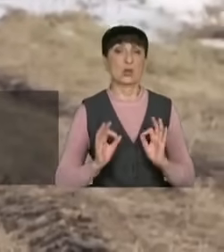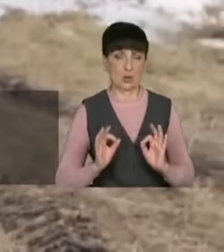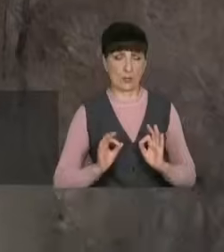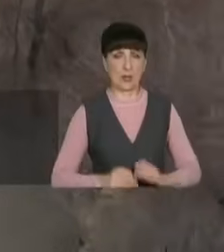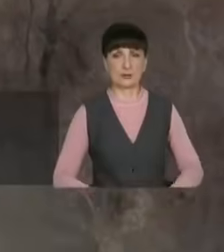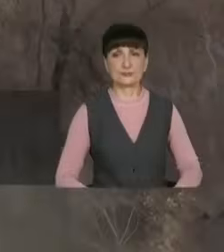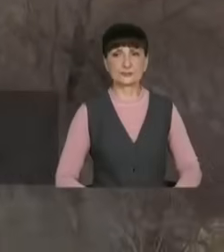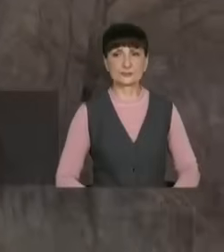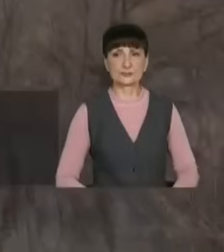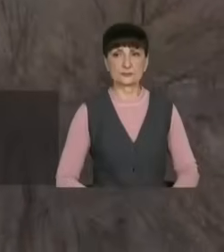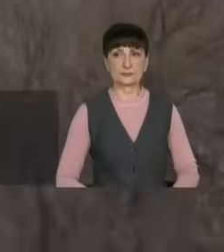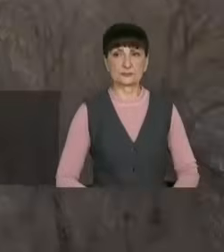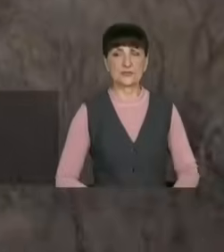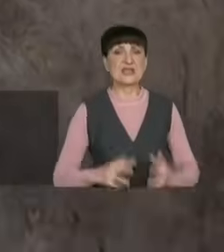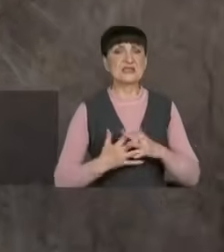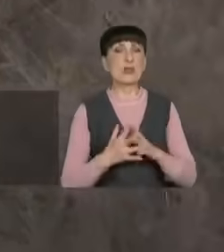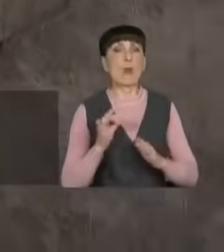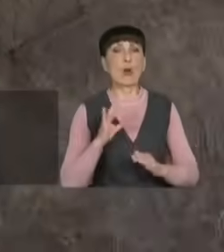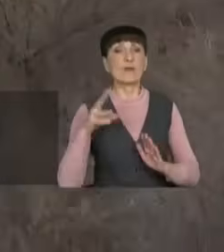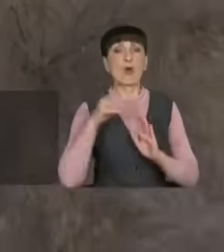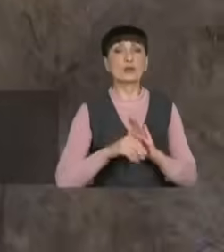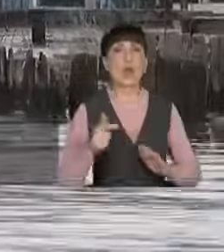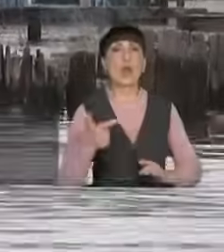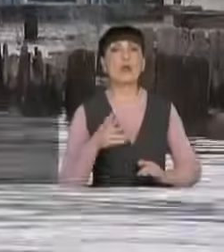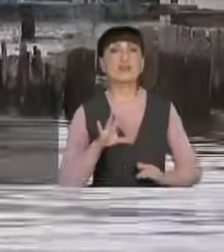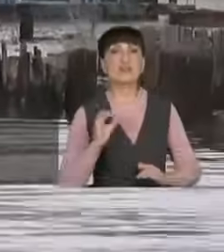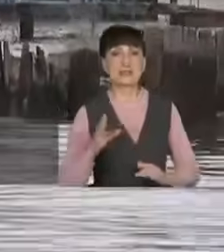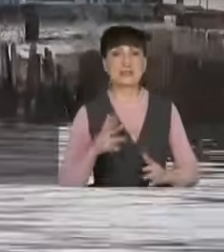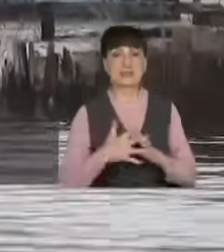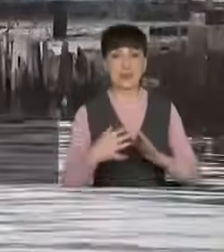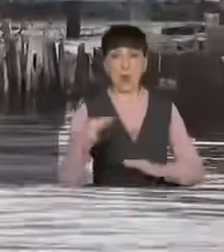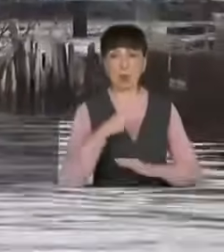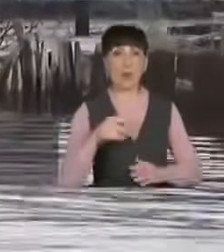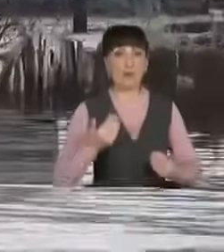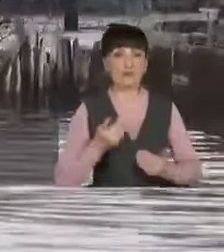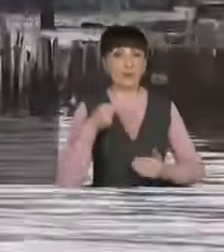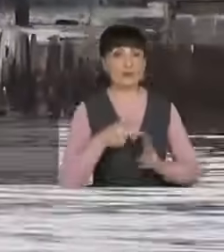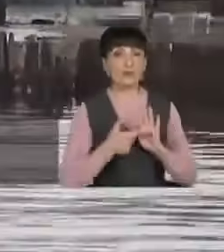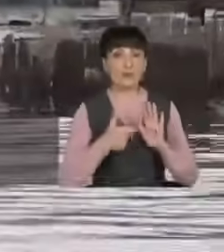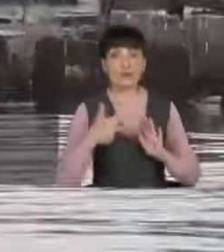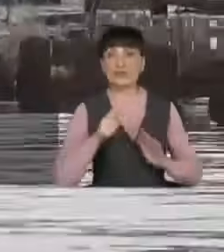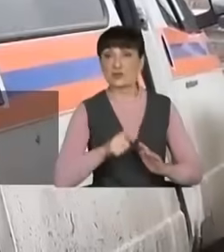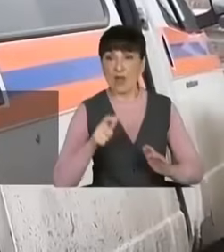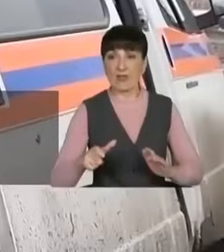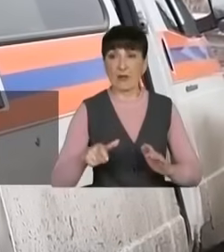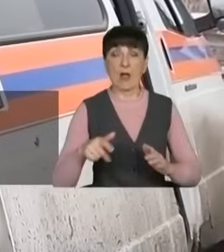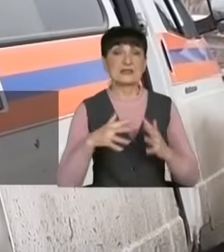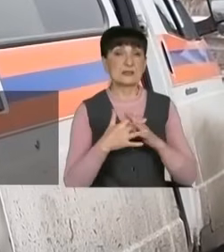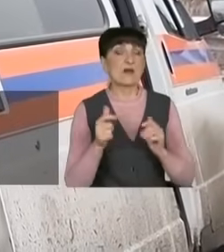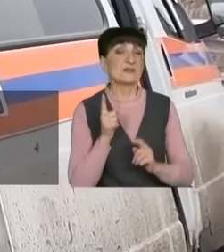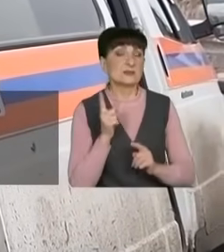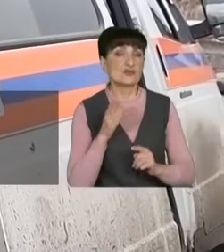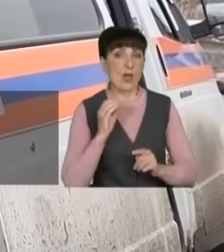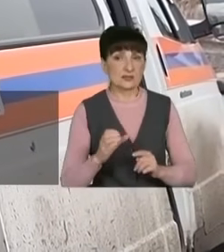нормальная. Село Боголюбово входит в Куйбышевский сельский округ, где проживают 1730 человек. Возле сел дежурит бригада